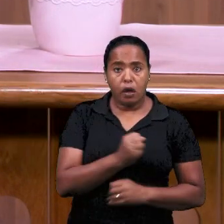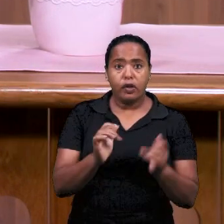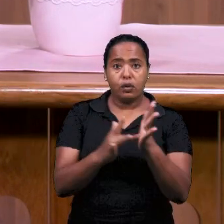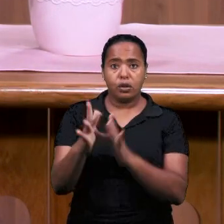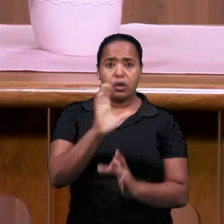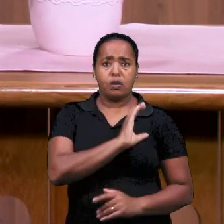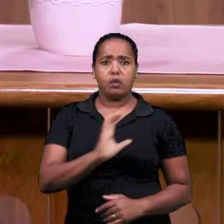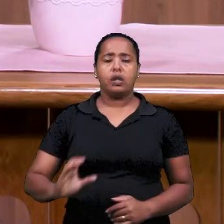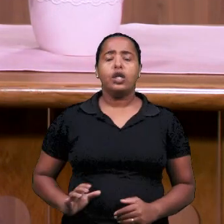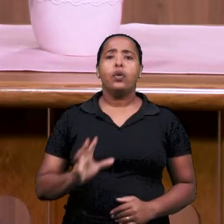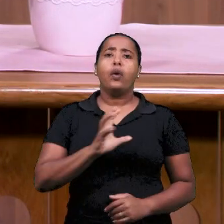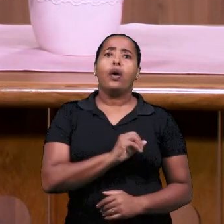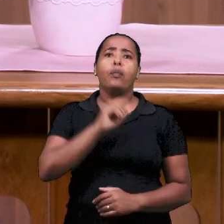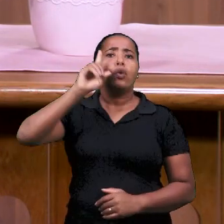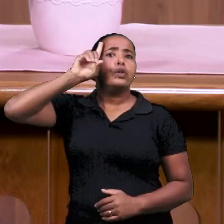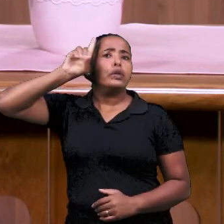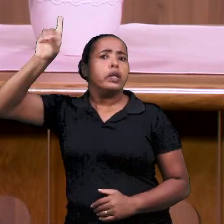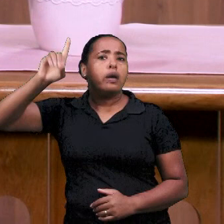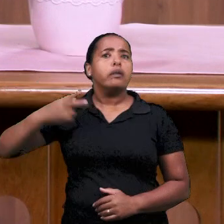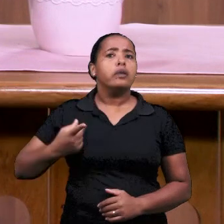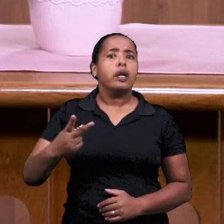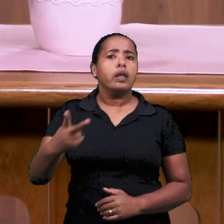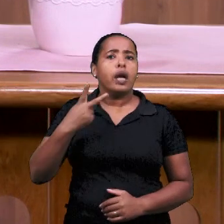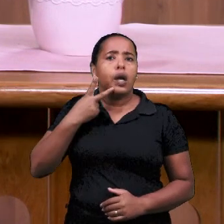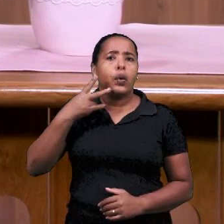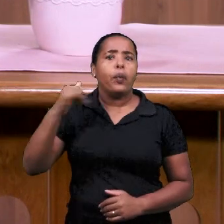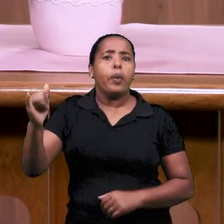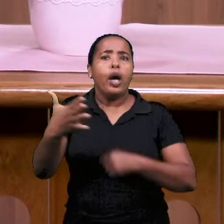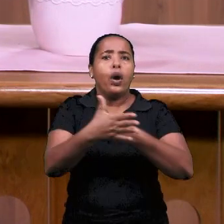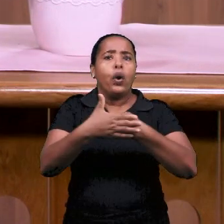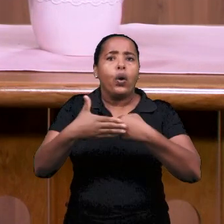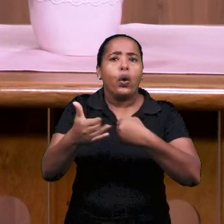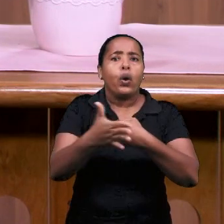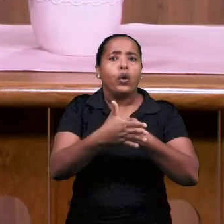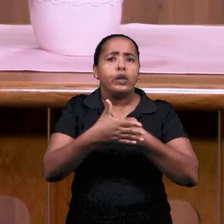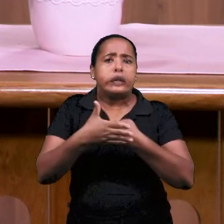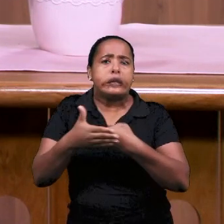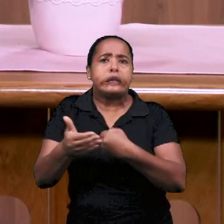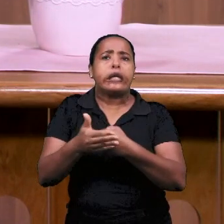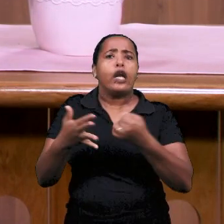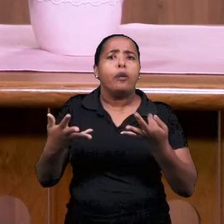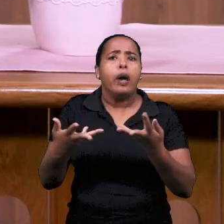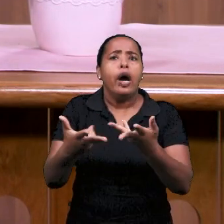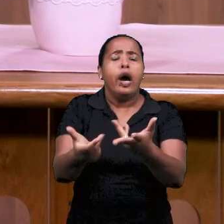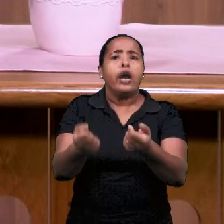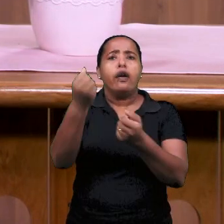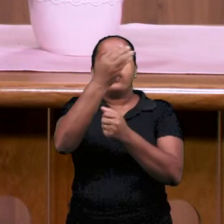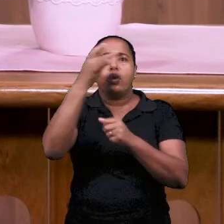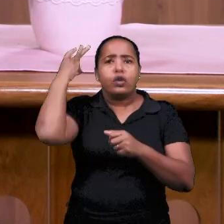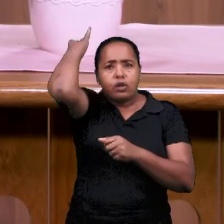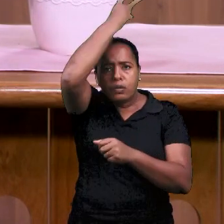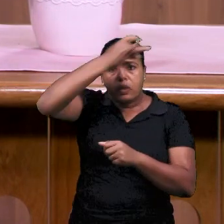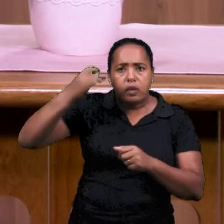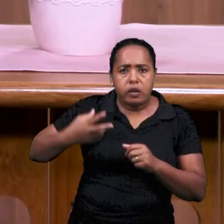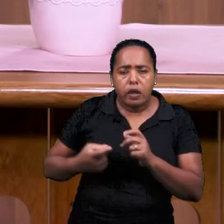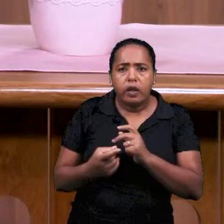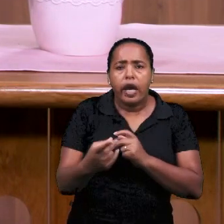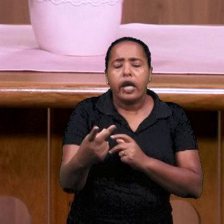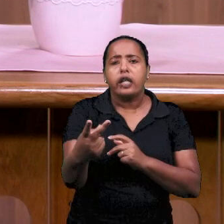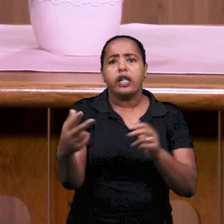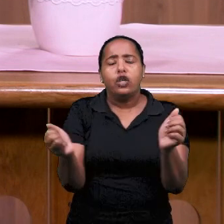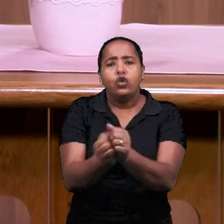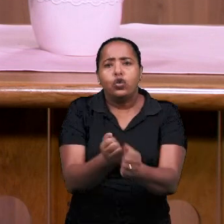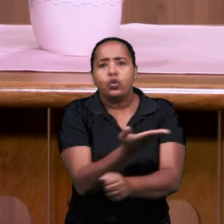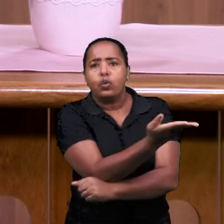Sauveur Jésus-Christ, l'amour de Dieu, notre Père éternel, et douce, sainte et éternelle consolation du